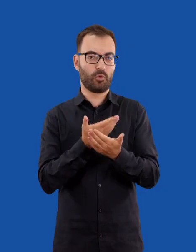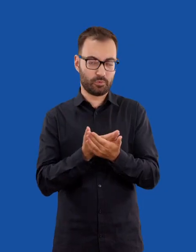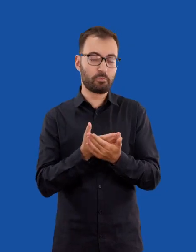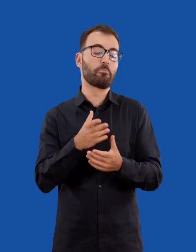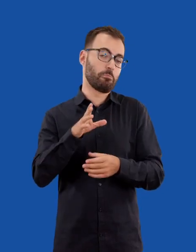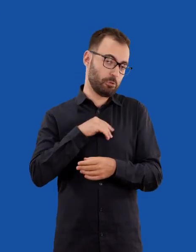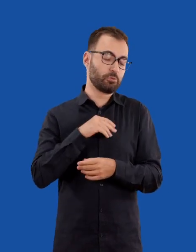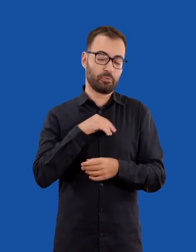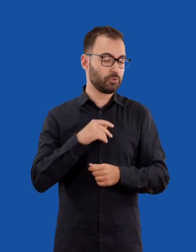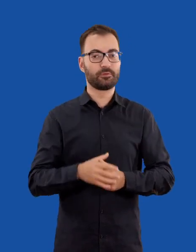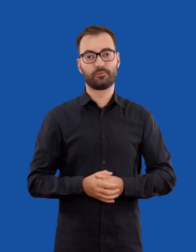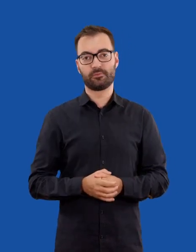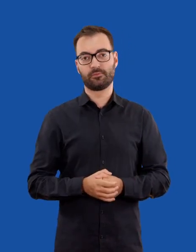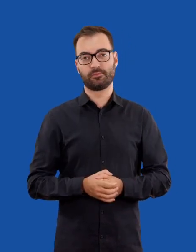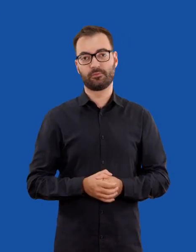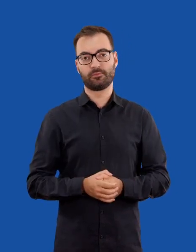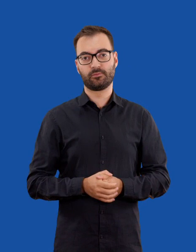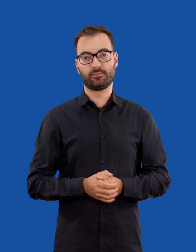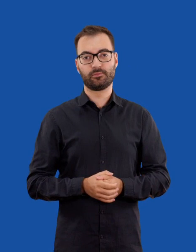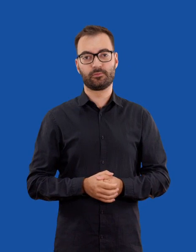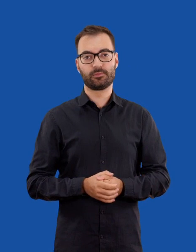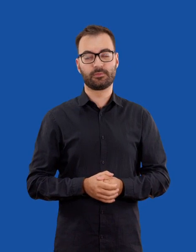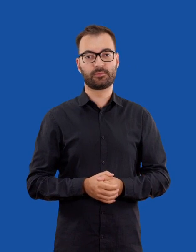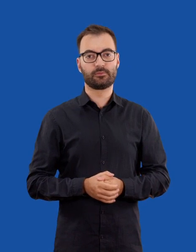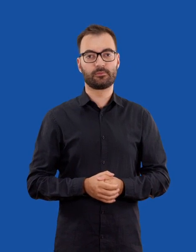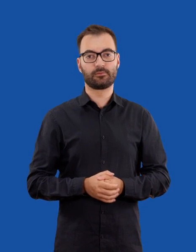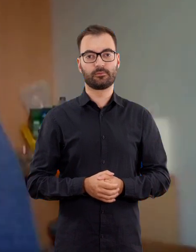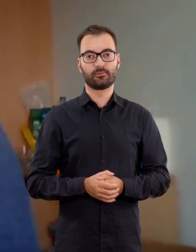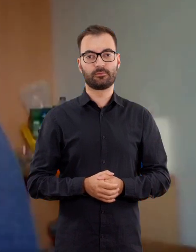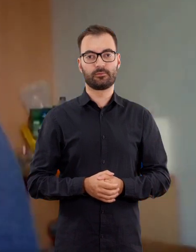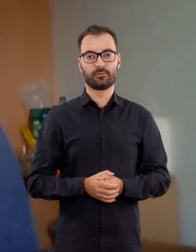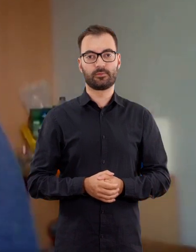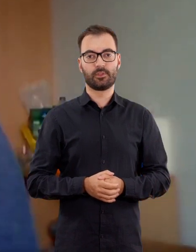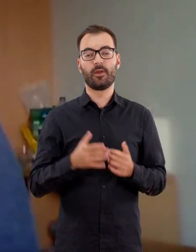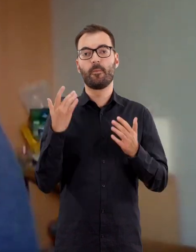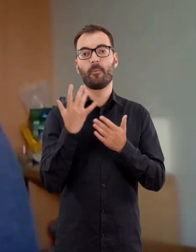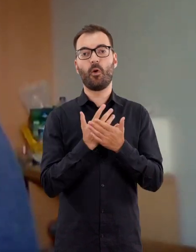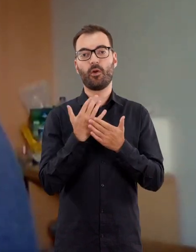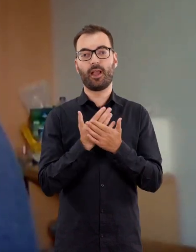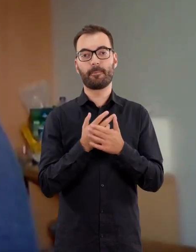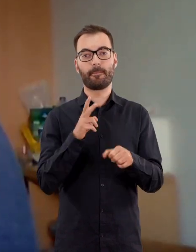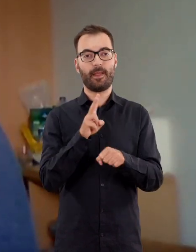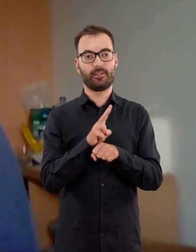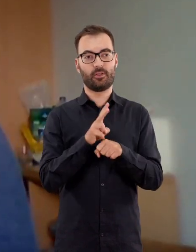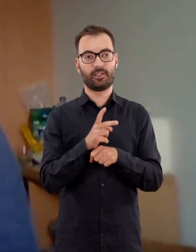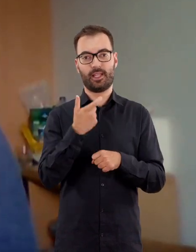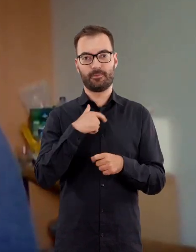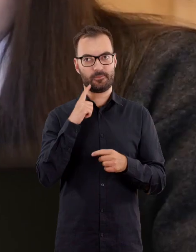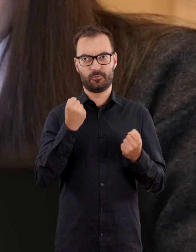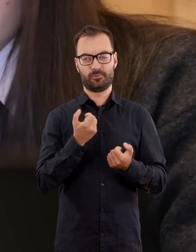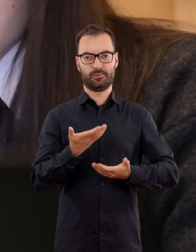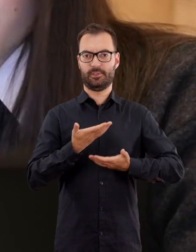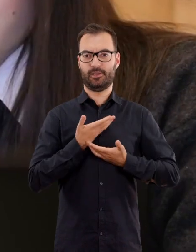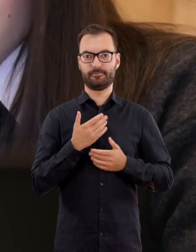studenta. Maciej Kapczyński, student UW. Program mentoringu dał mi naprawdę bardzo